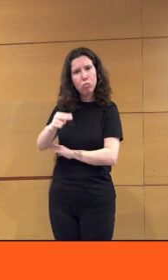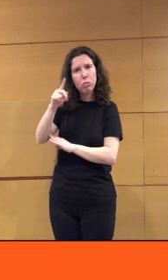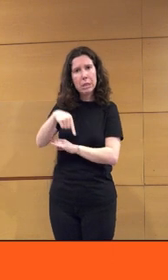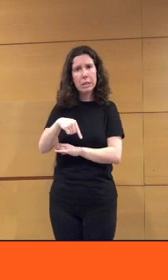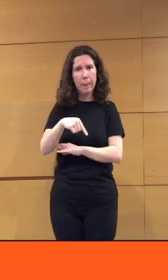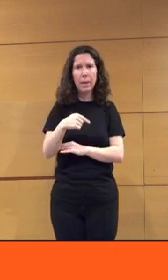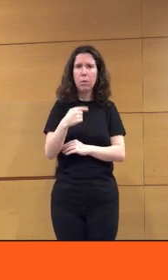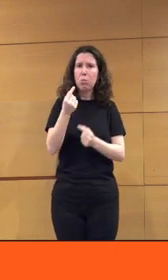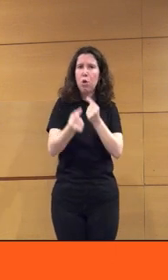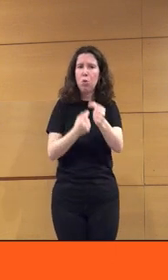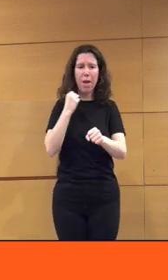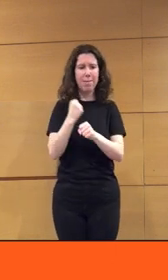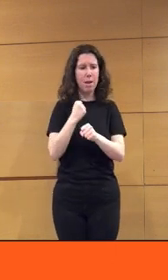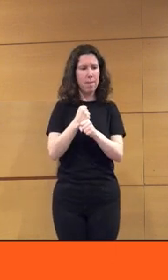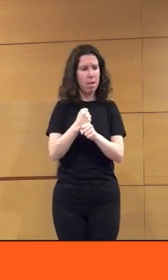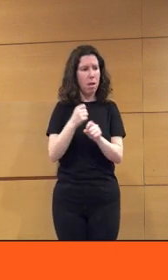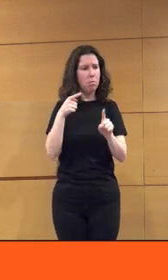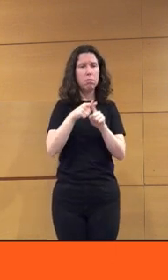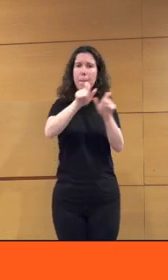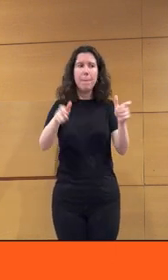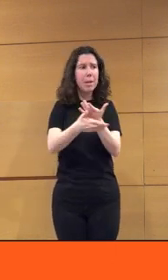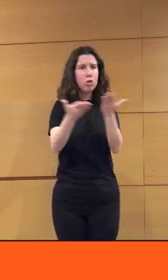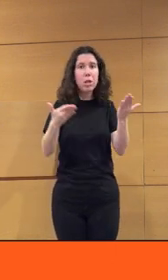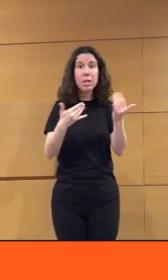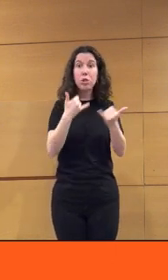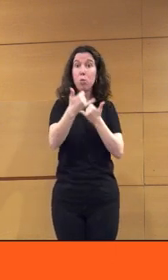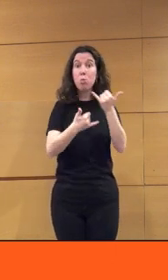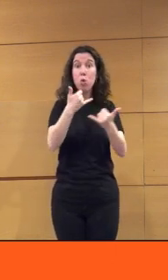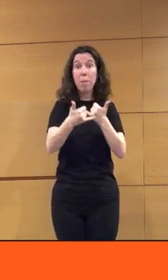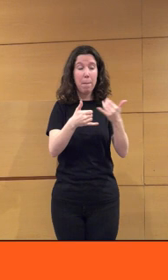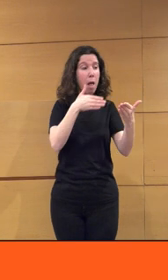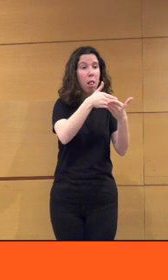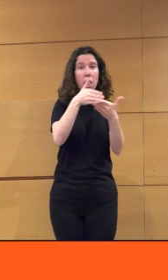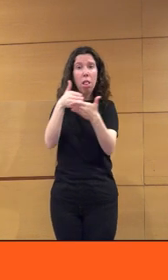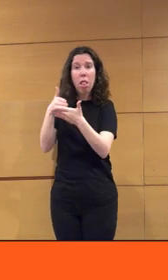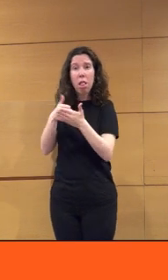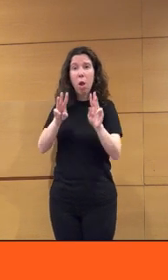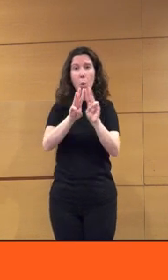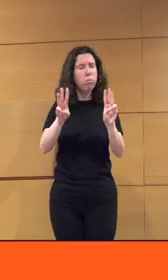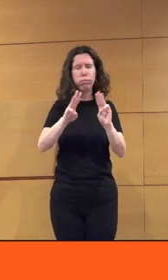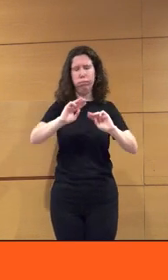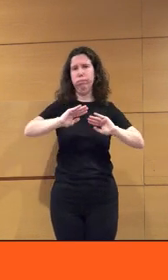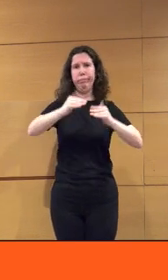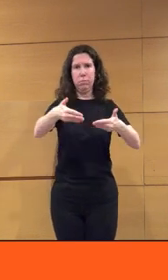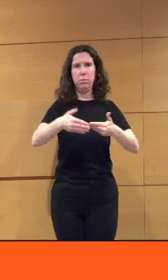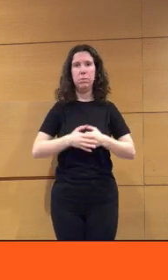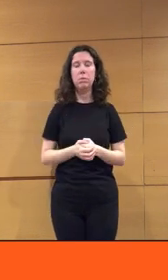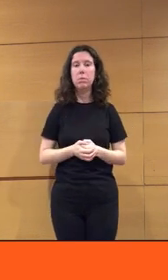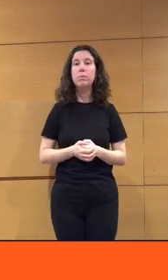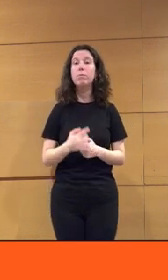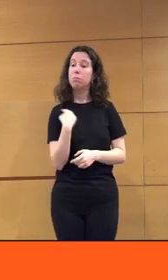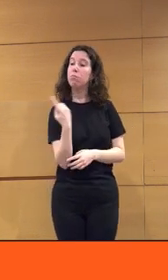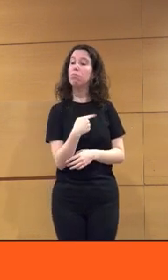més tenen més problemes per accedir als serveis digitals i als webs. Nosaltres, la